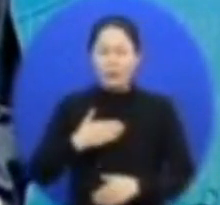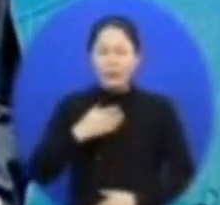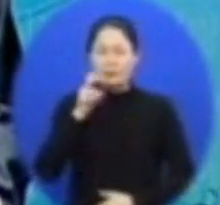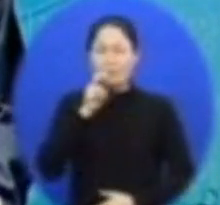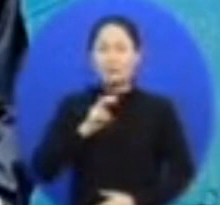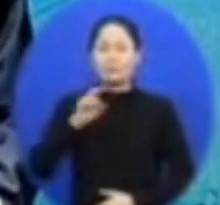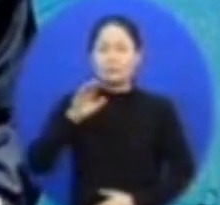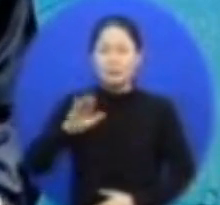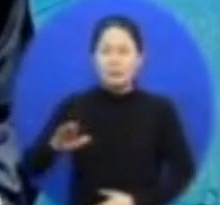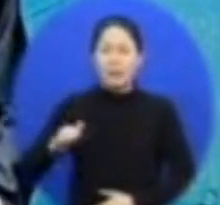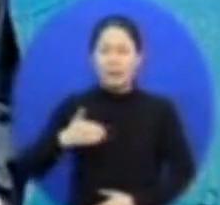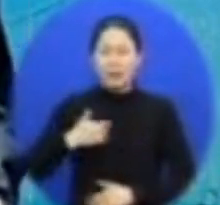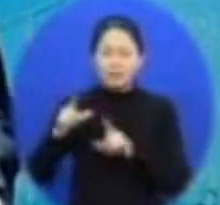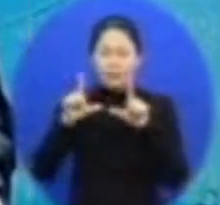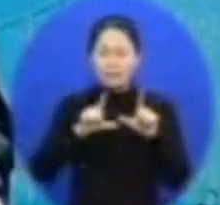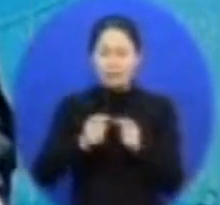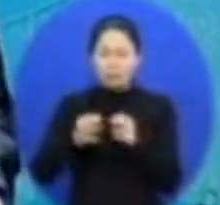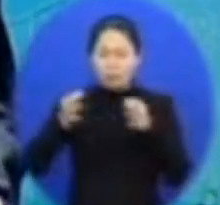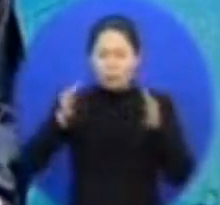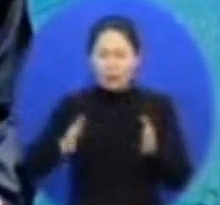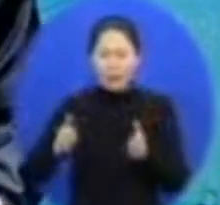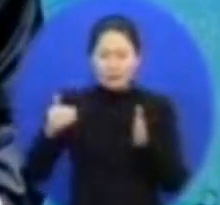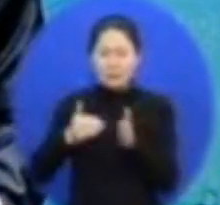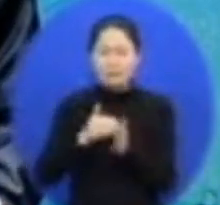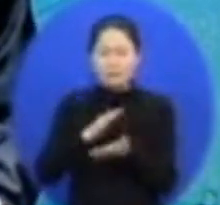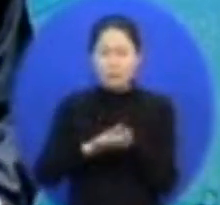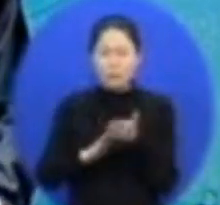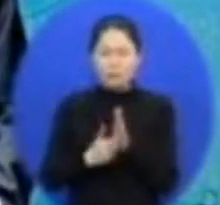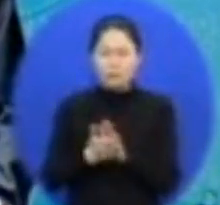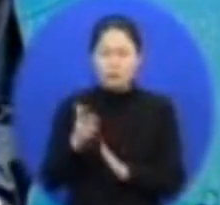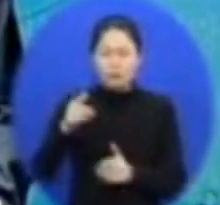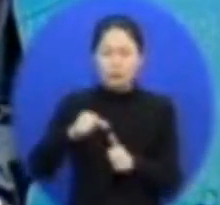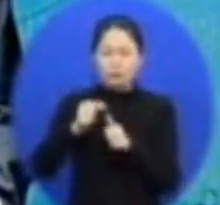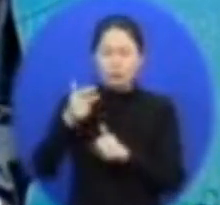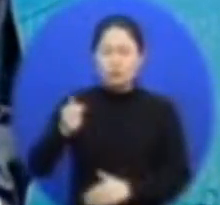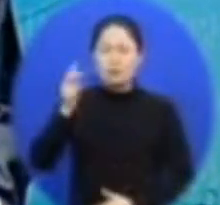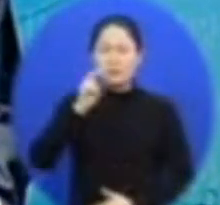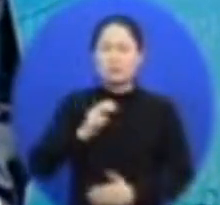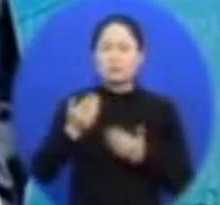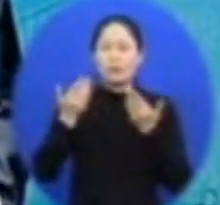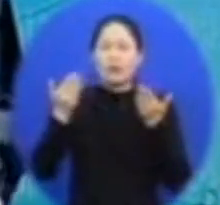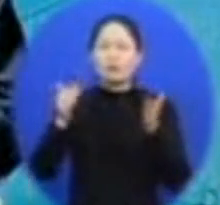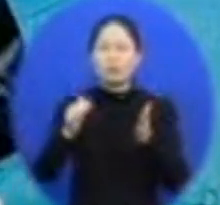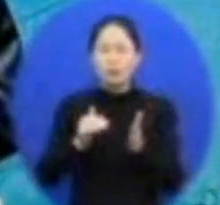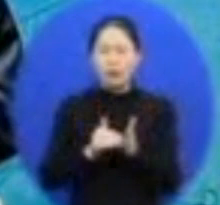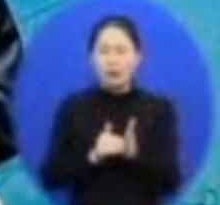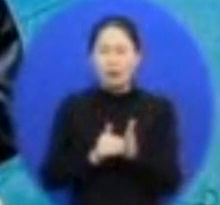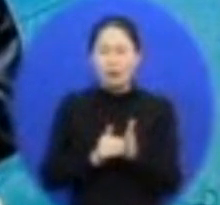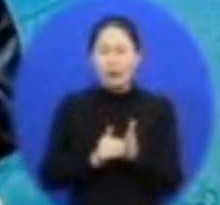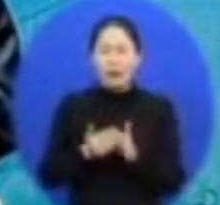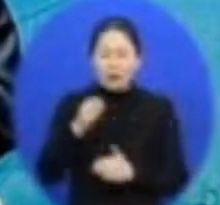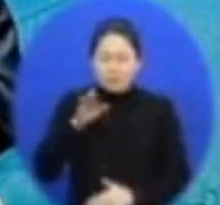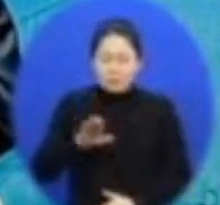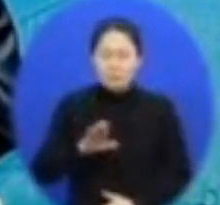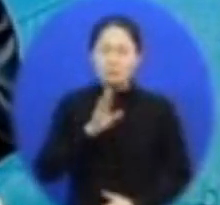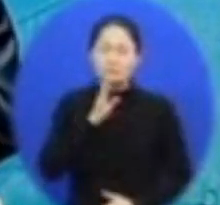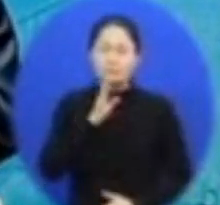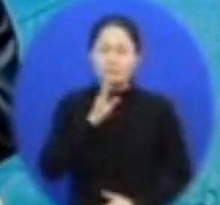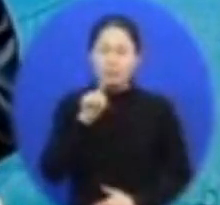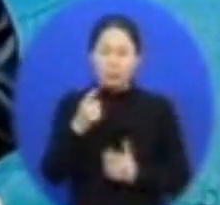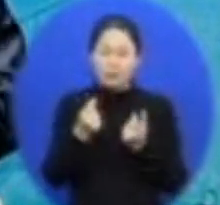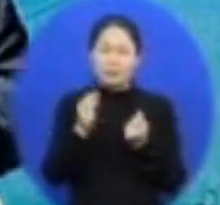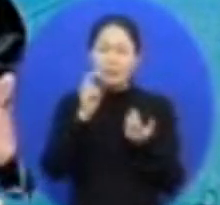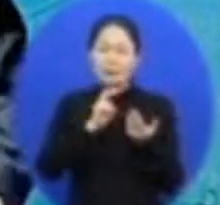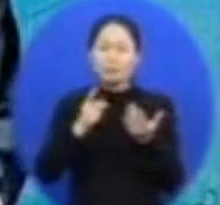3 나사는 동안 끊임없이 구주를 찬송 하려다 그러나 실제로 정말 이 찬송